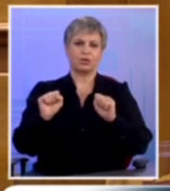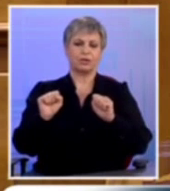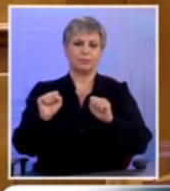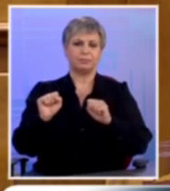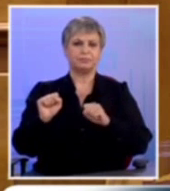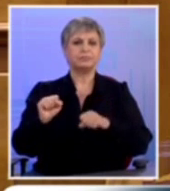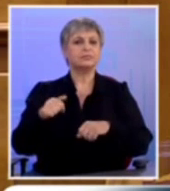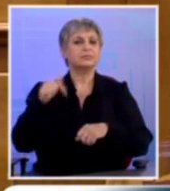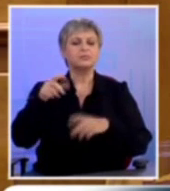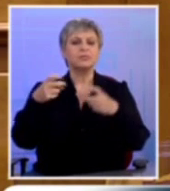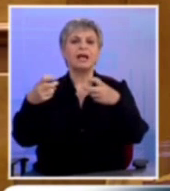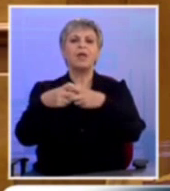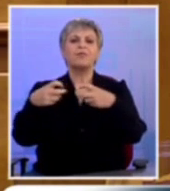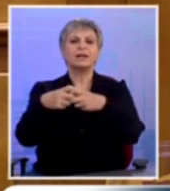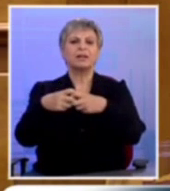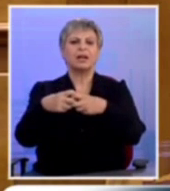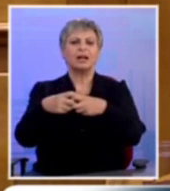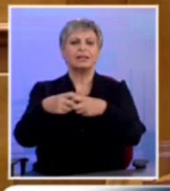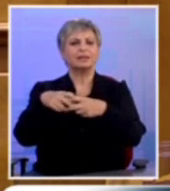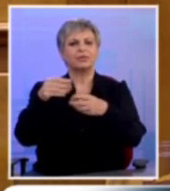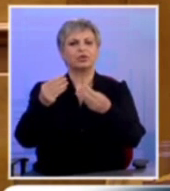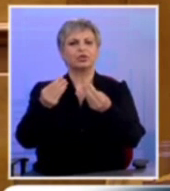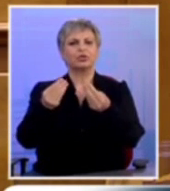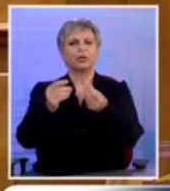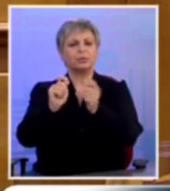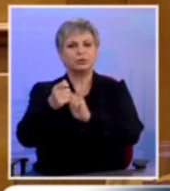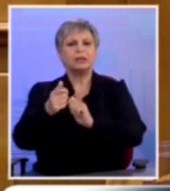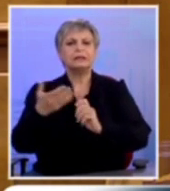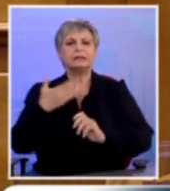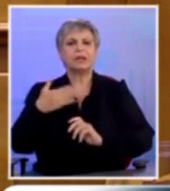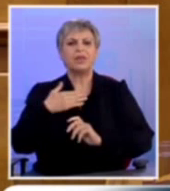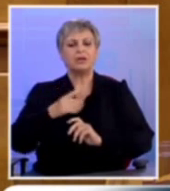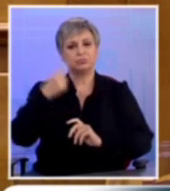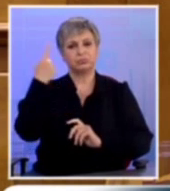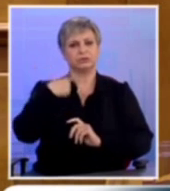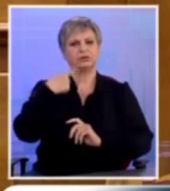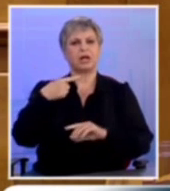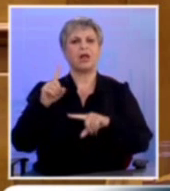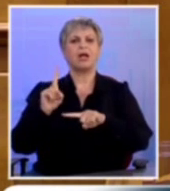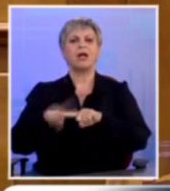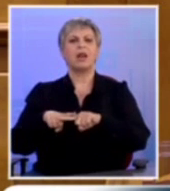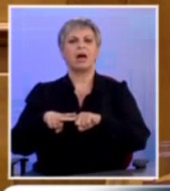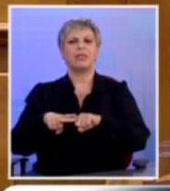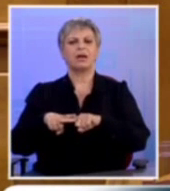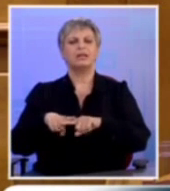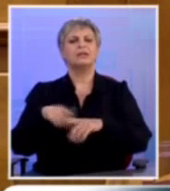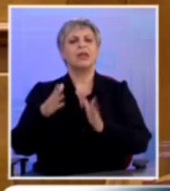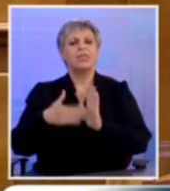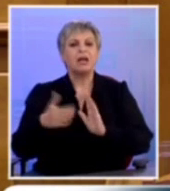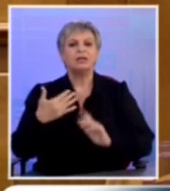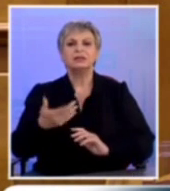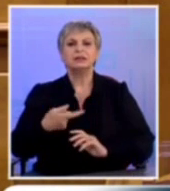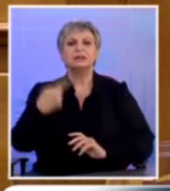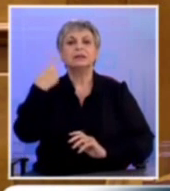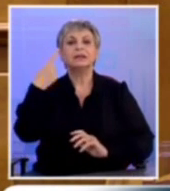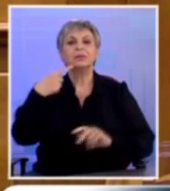πραξικόπημα αυτό στις Βρυξέλλες είχε ένα στόχο. Να τιμωρήσει την Ελλάδα τιμωρώντας την κυβέρνησή της.